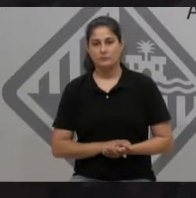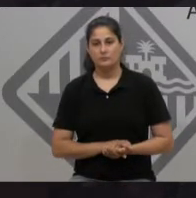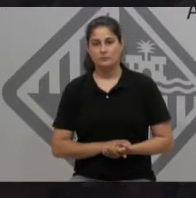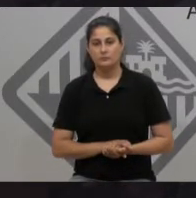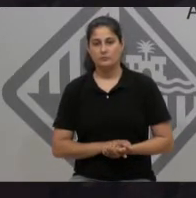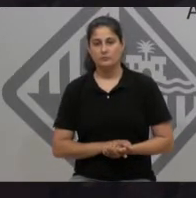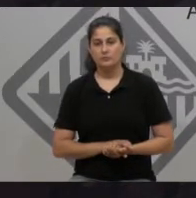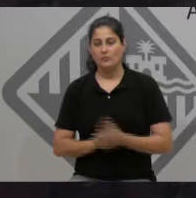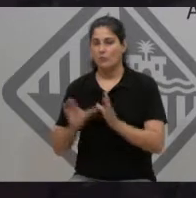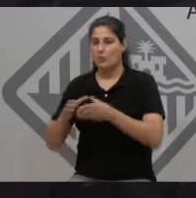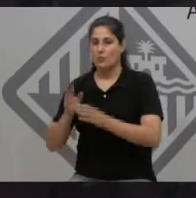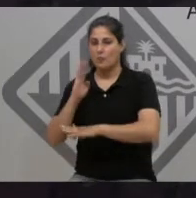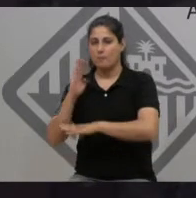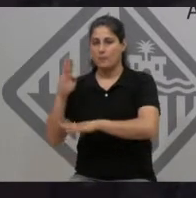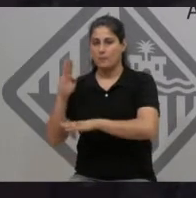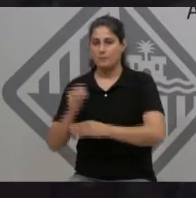Partit Popular.